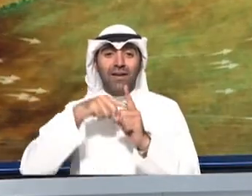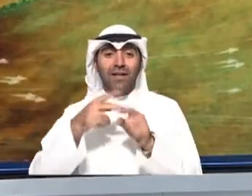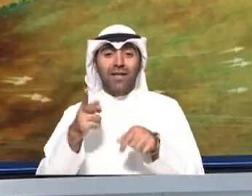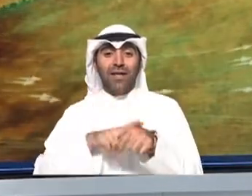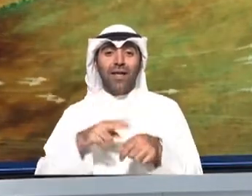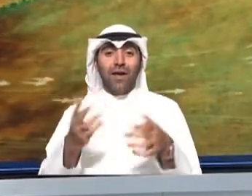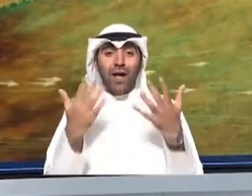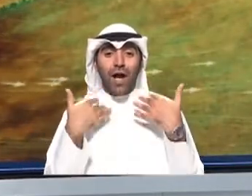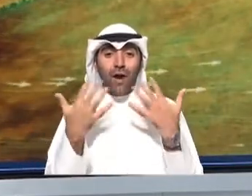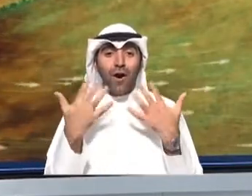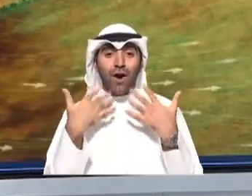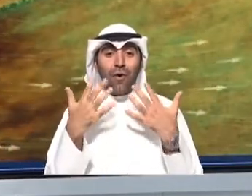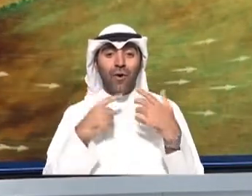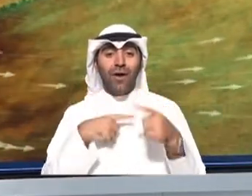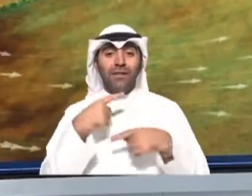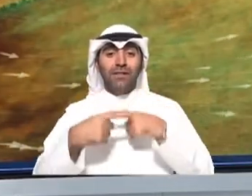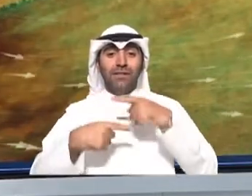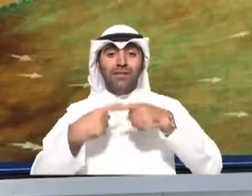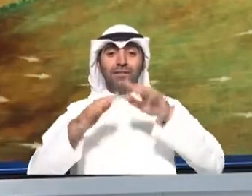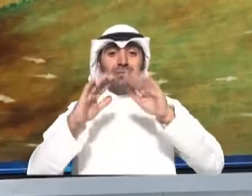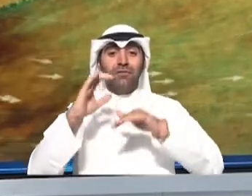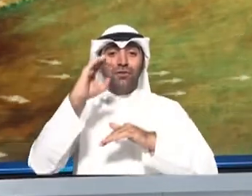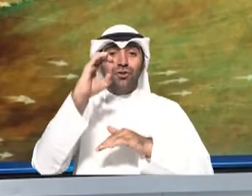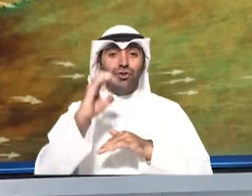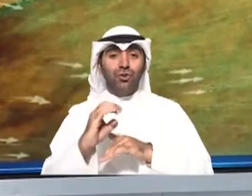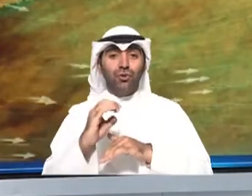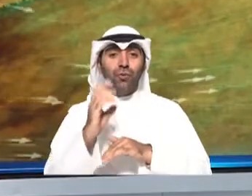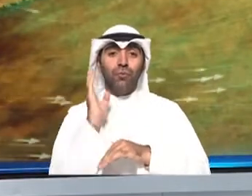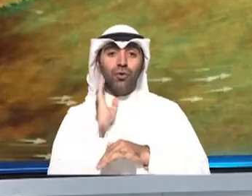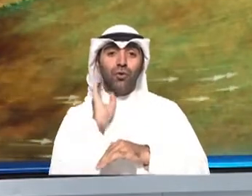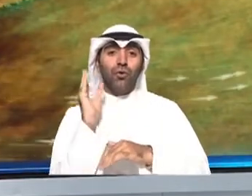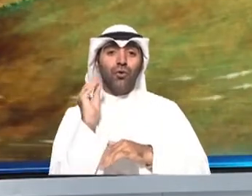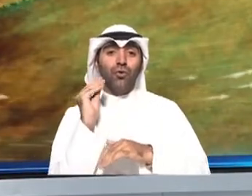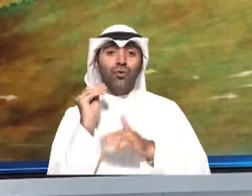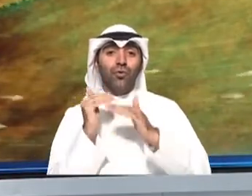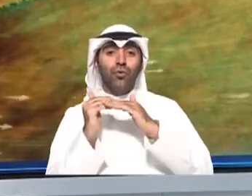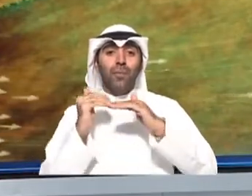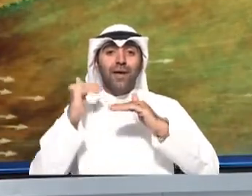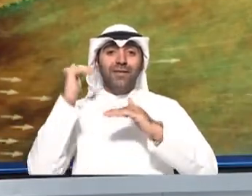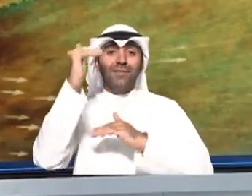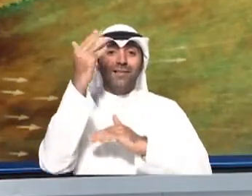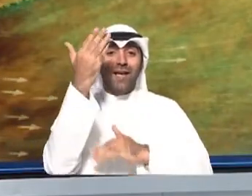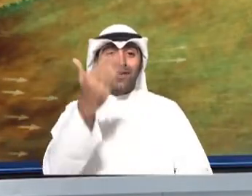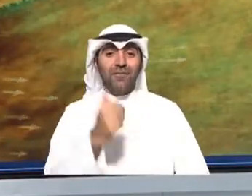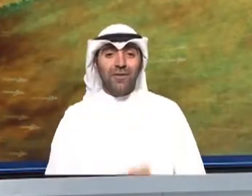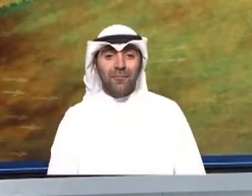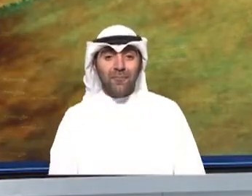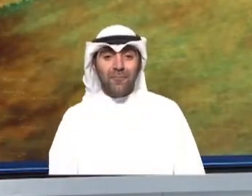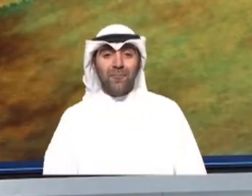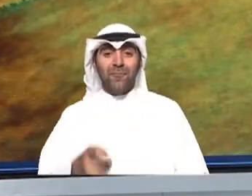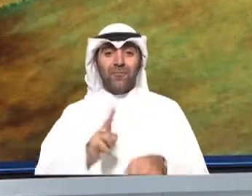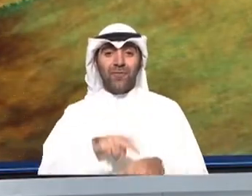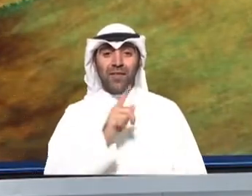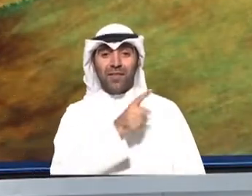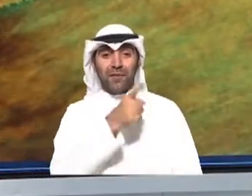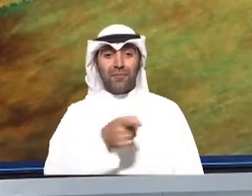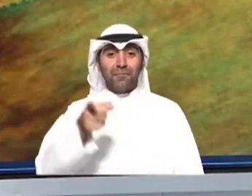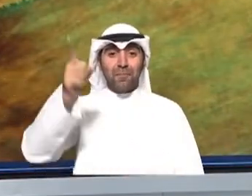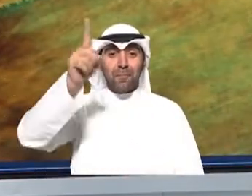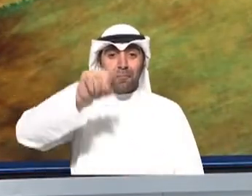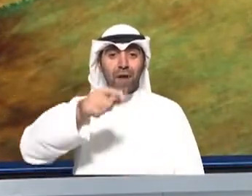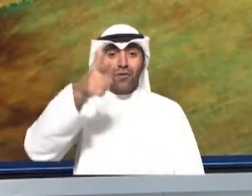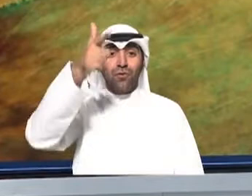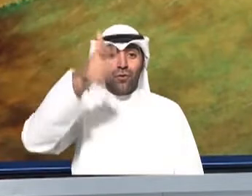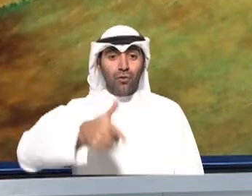عام رياح متقلبة الاتجاه خفيفة السرعة إلى رياح غربية على المناطق الغربية. ابتداء من منتصف نهار يوم الغد